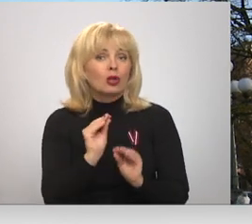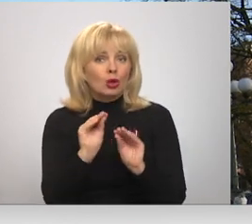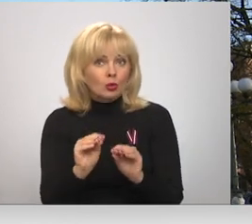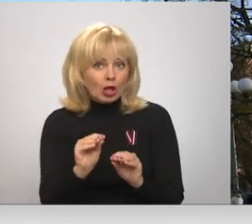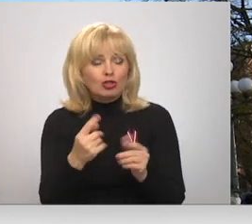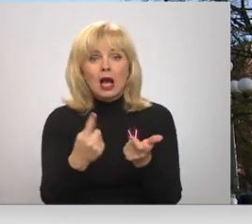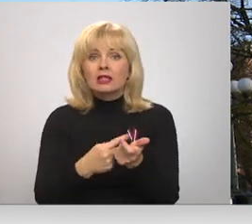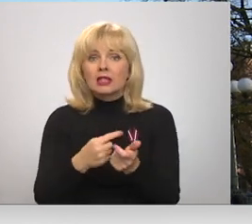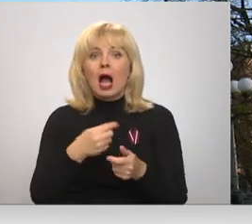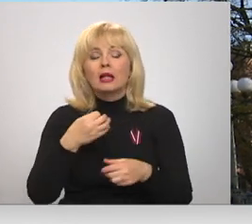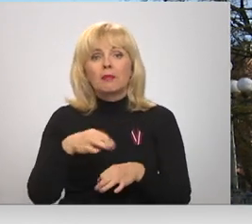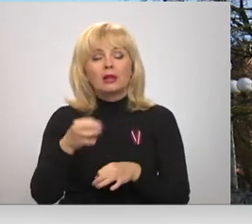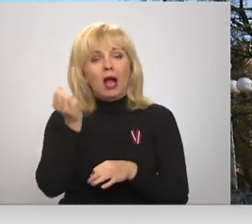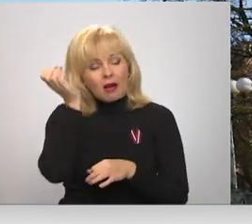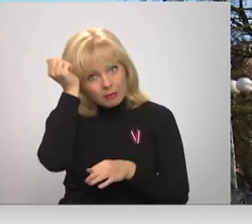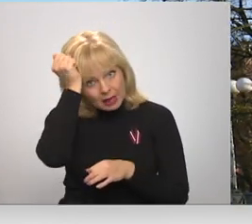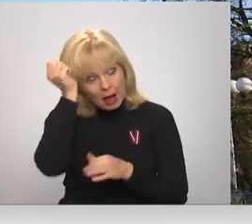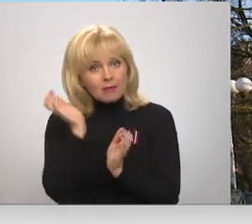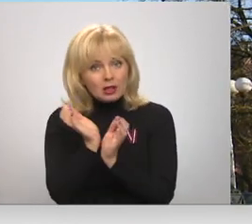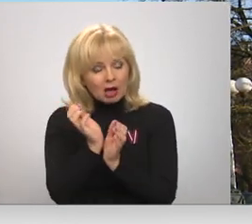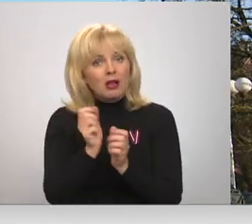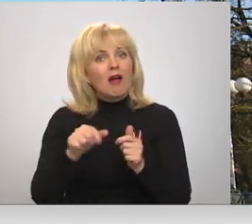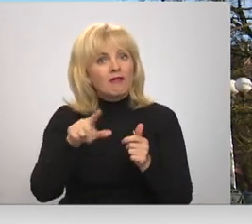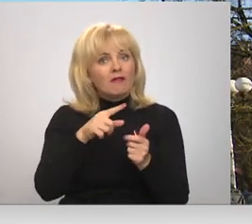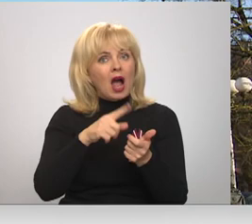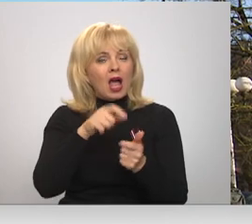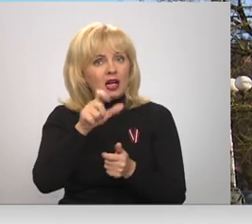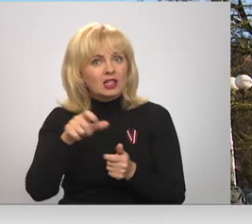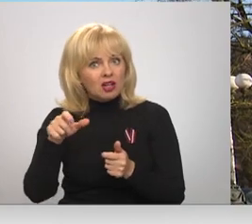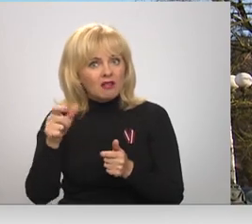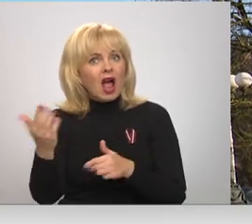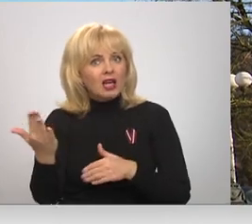pie brīvības pieminekļa turpināja pieaugt. Māris Klūga, Māris Jurgensons, Latvijas televīzija.